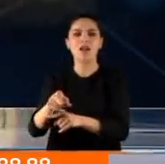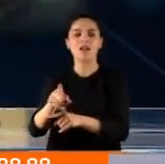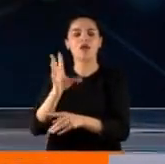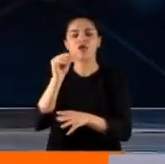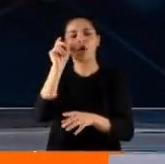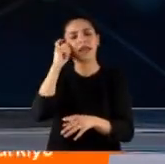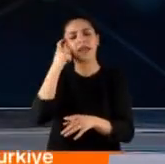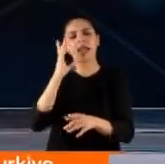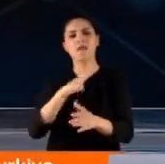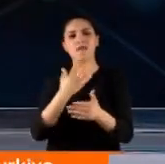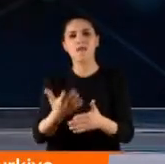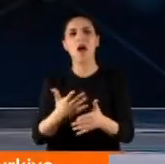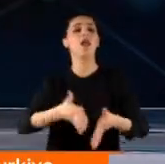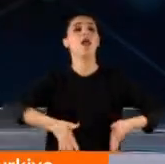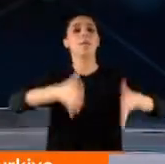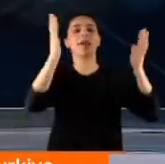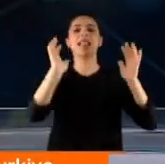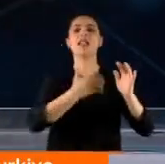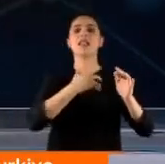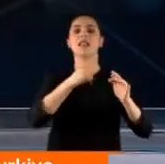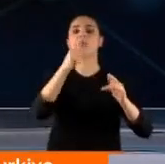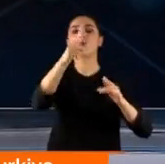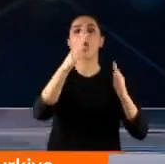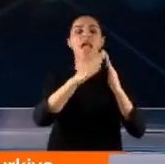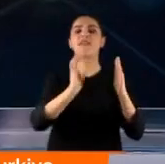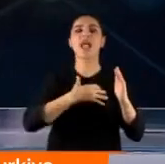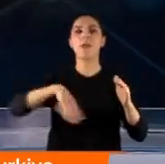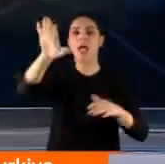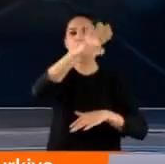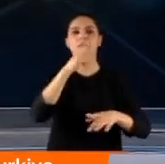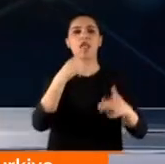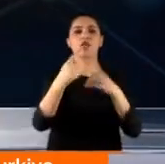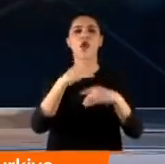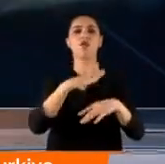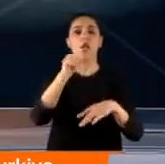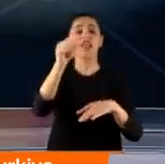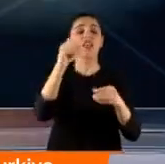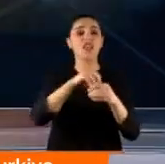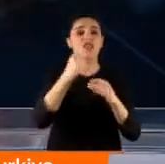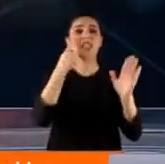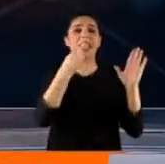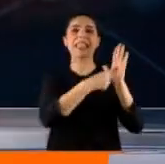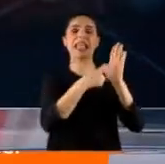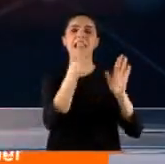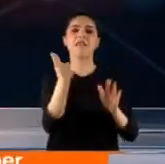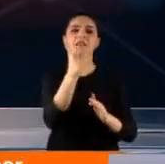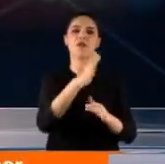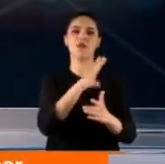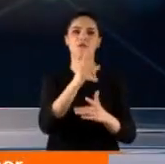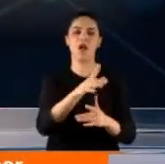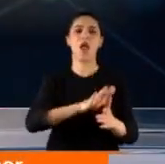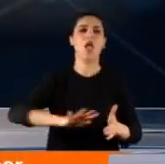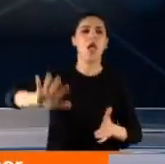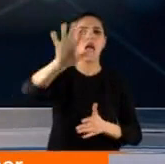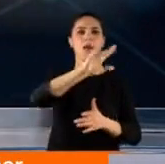verildiğiyle ilgili iddialar. Site sakinleri söylüyor bunu. Kiraya veriliyor diyor. Ama ortada delil sayılabilecek görüntüler var. Ve her bir